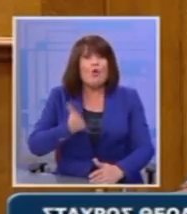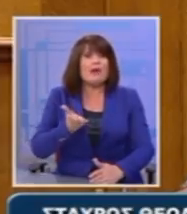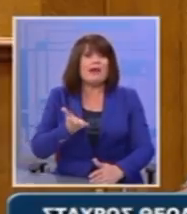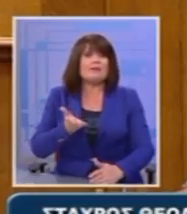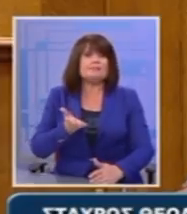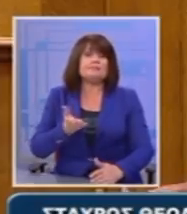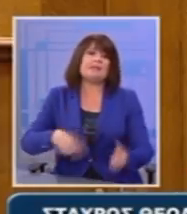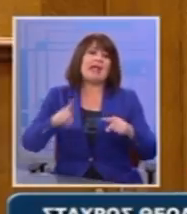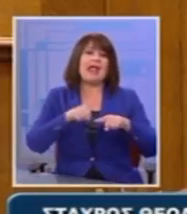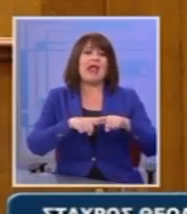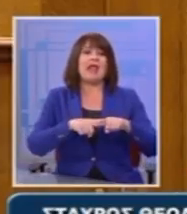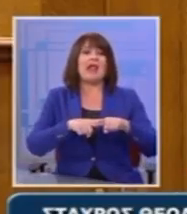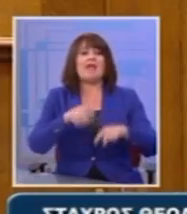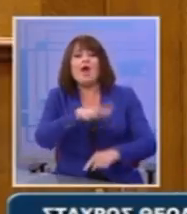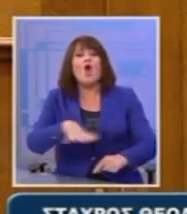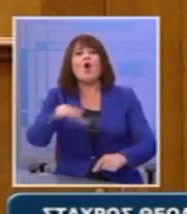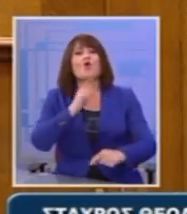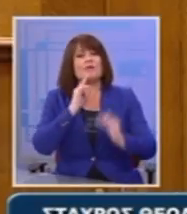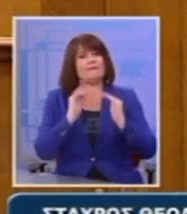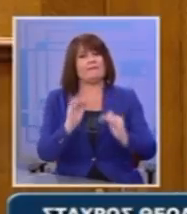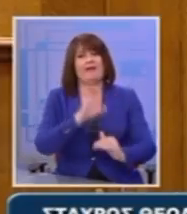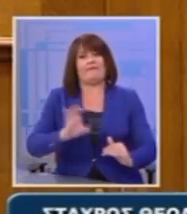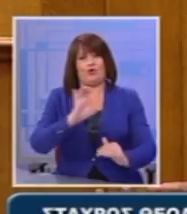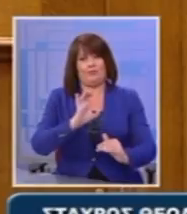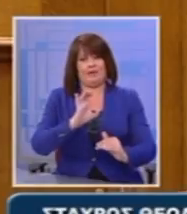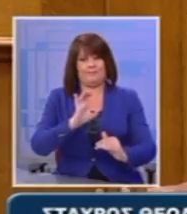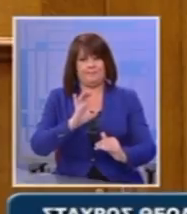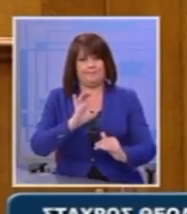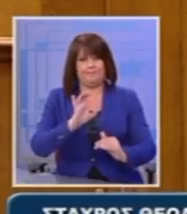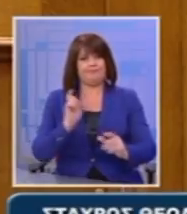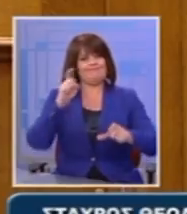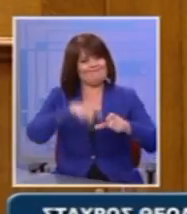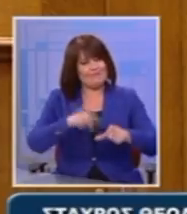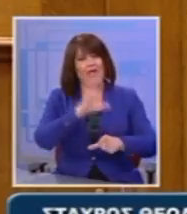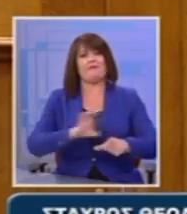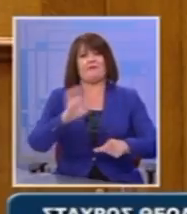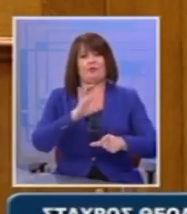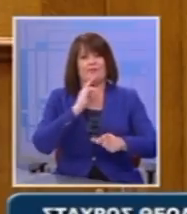να μείνει η χώρα στο φυσικό της χώρο, στην καρδιά της Ευρώπης.